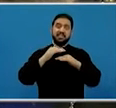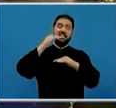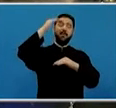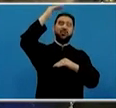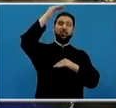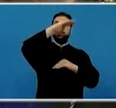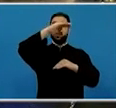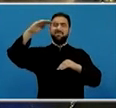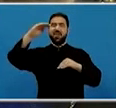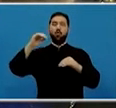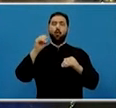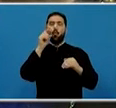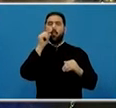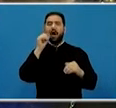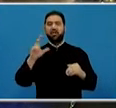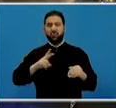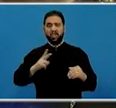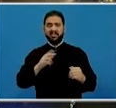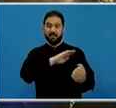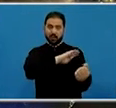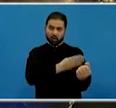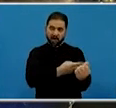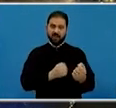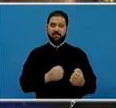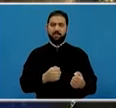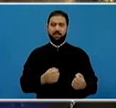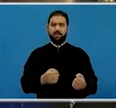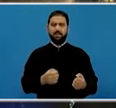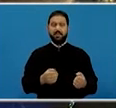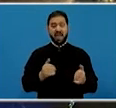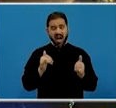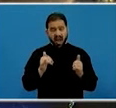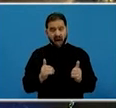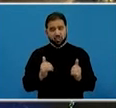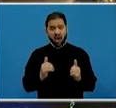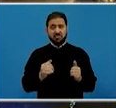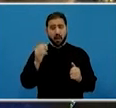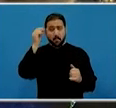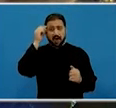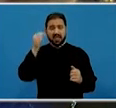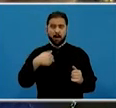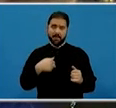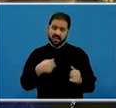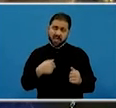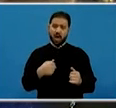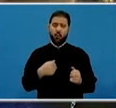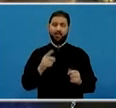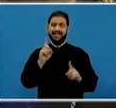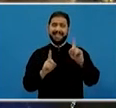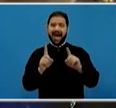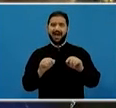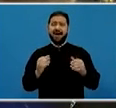nivelul acesta general uman și este mult mai puternic. Chiar la aceasta mă refeream. Dacă are ca fundament